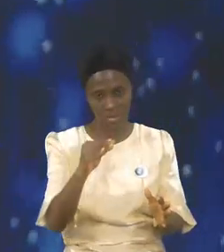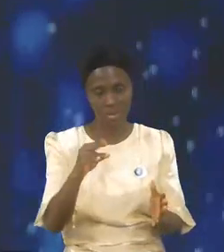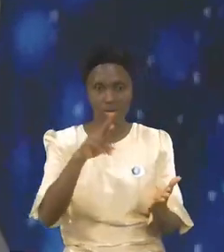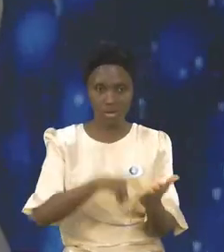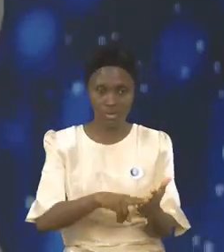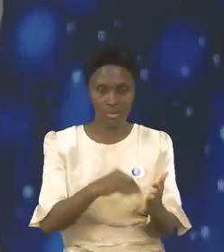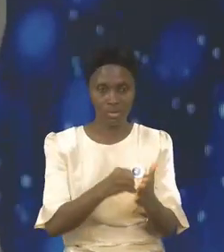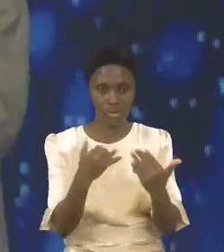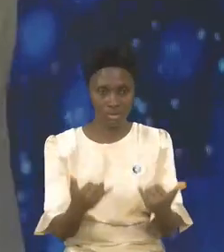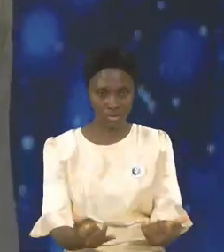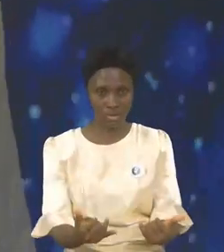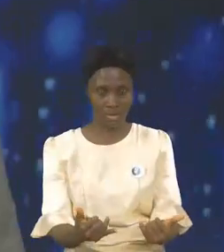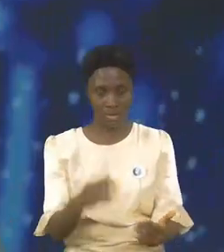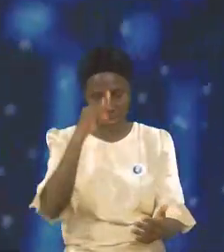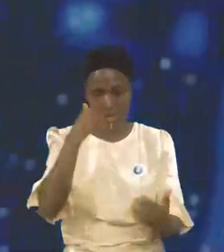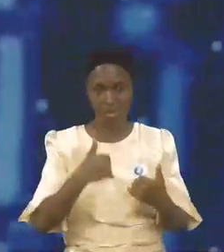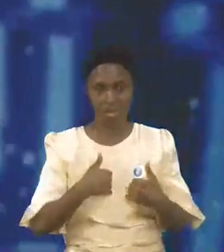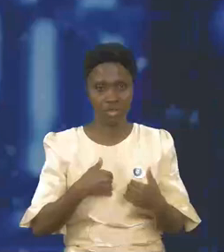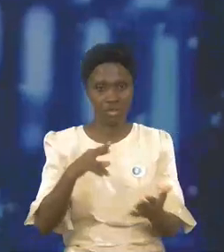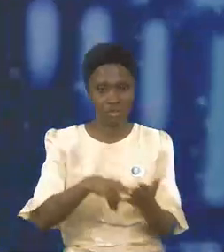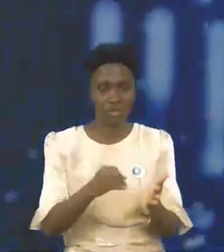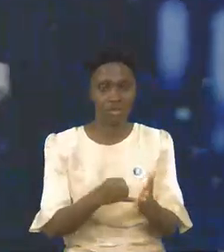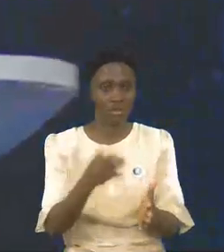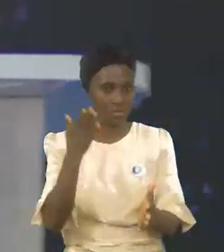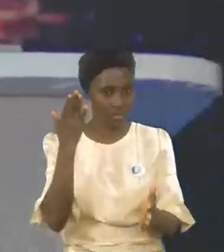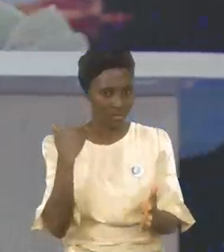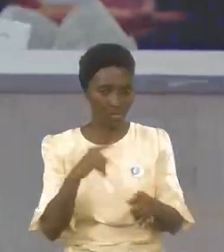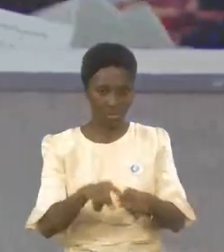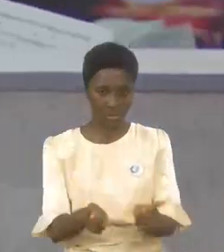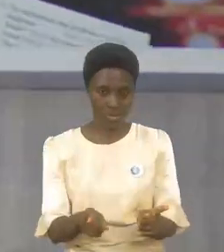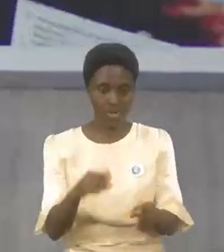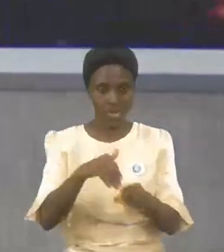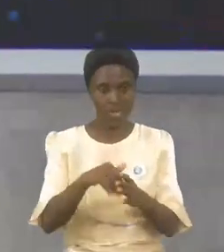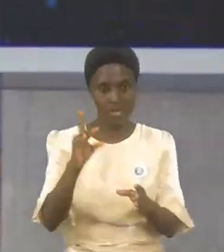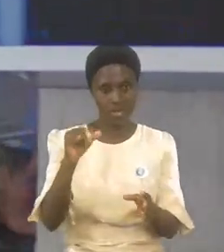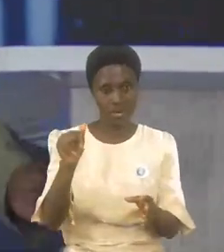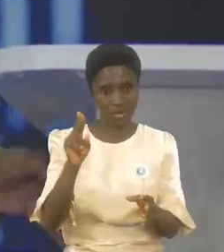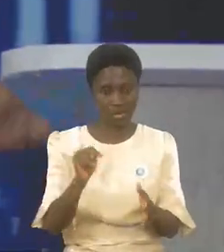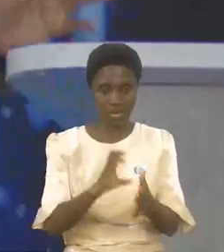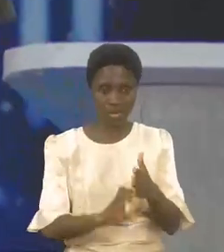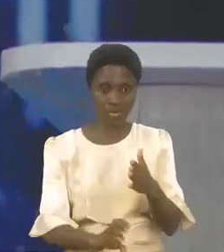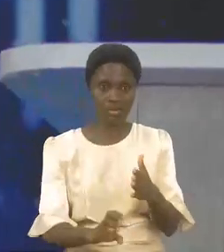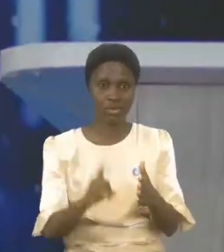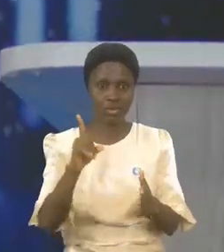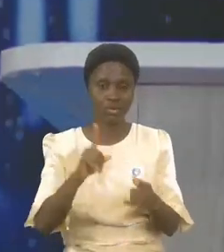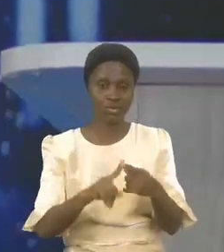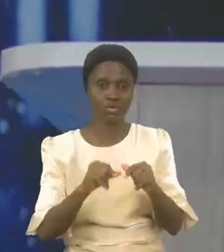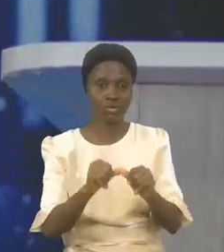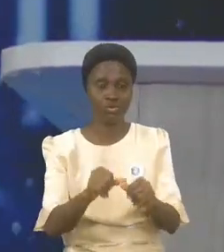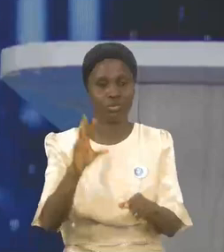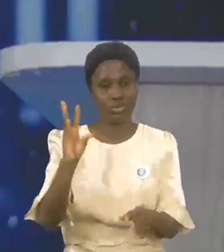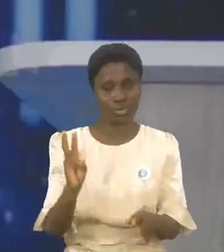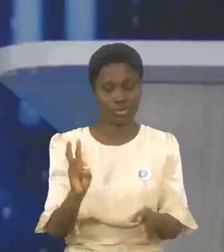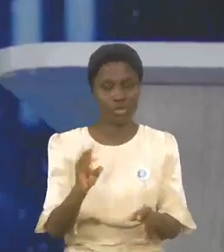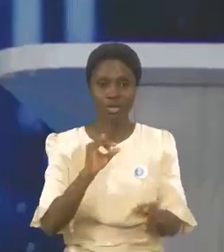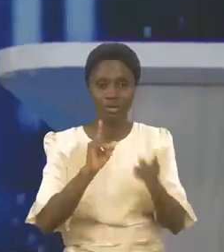Et pourquoi il l'a écrit pour nous? C'est consigné par écrit pour nous, pour un